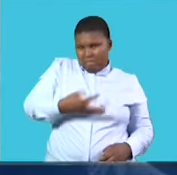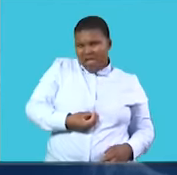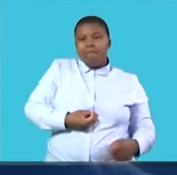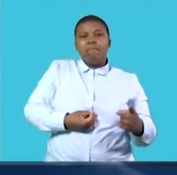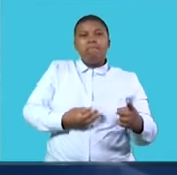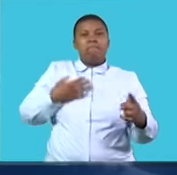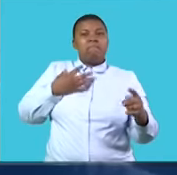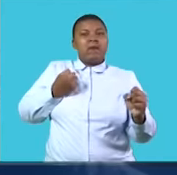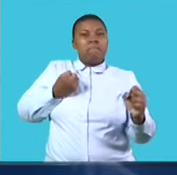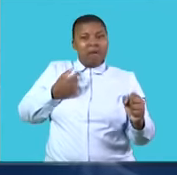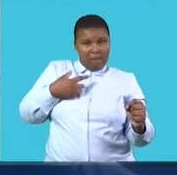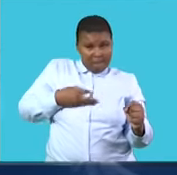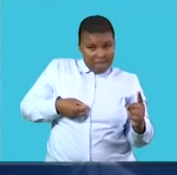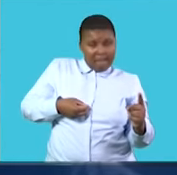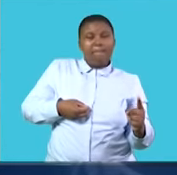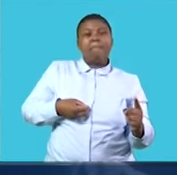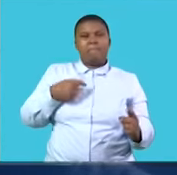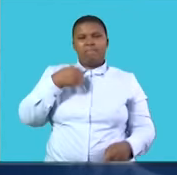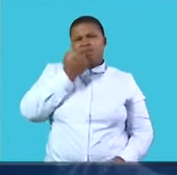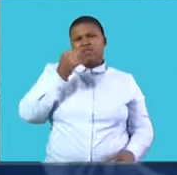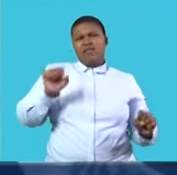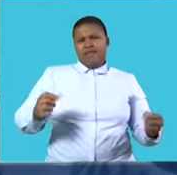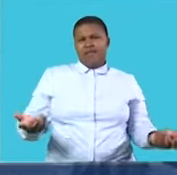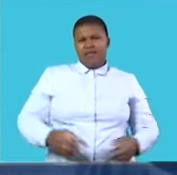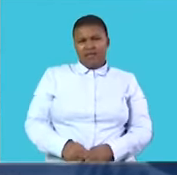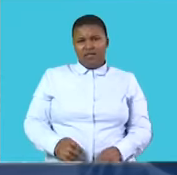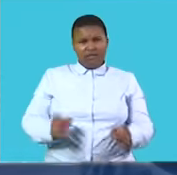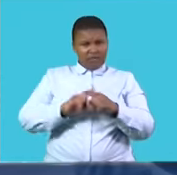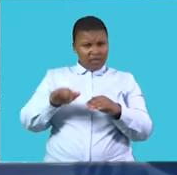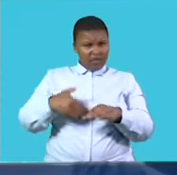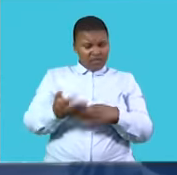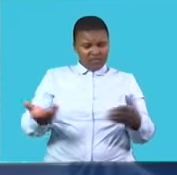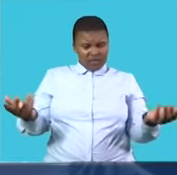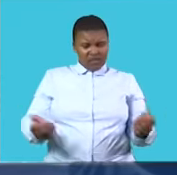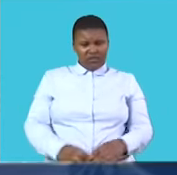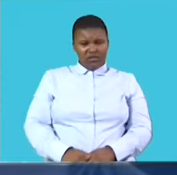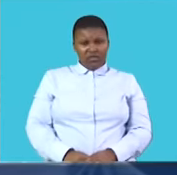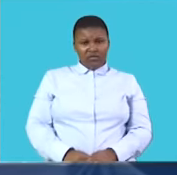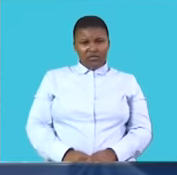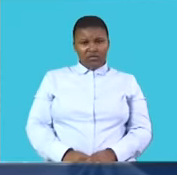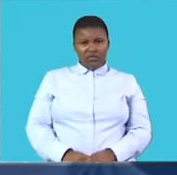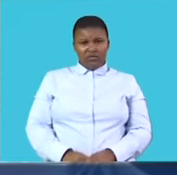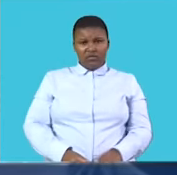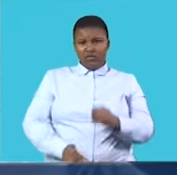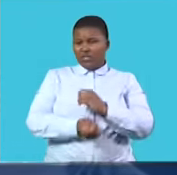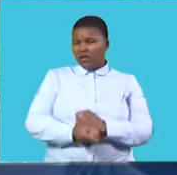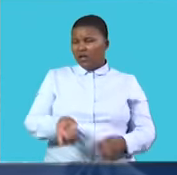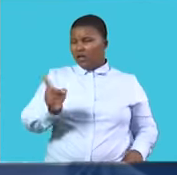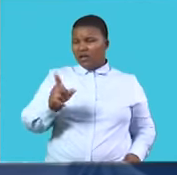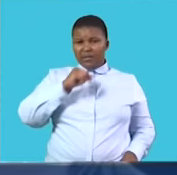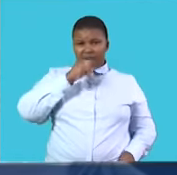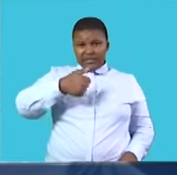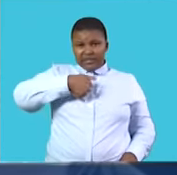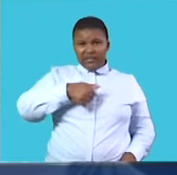who felt I was tribalist. But emveni kwalokho kwenzakalani, bathi